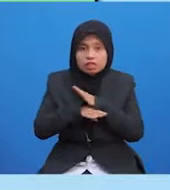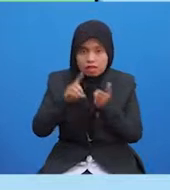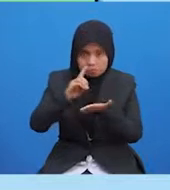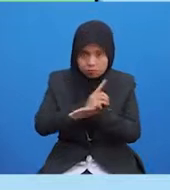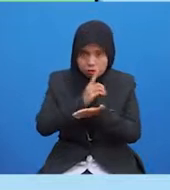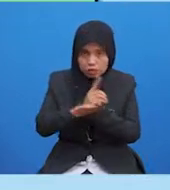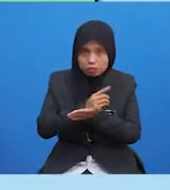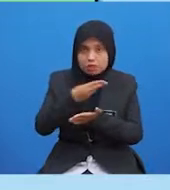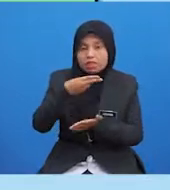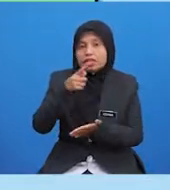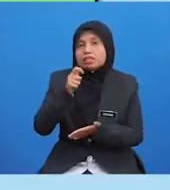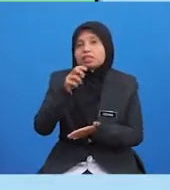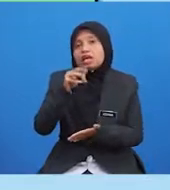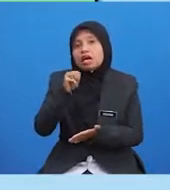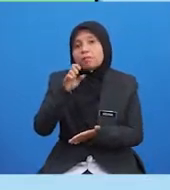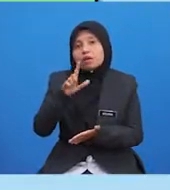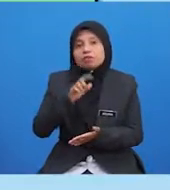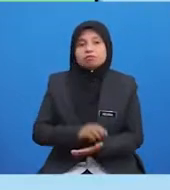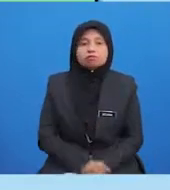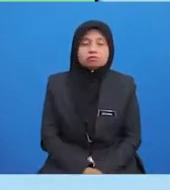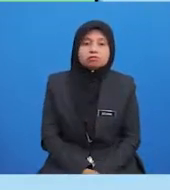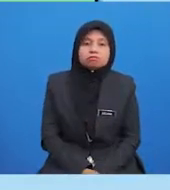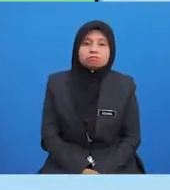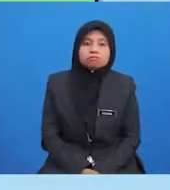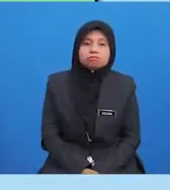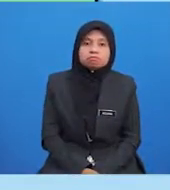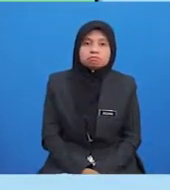dokumen HTML.